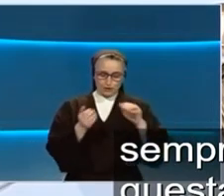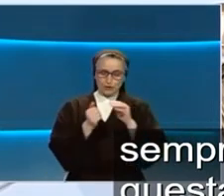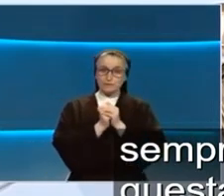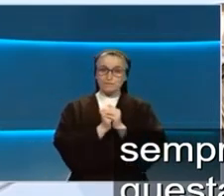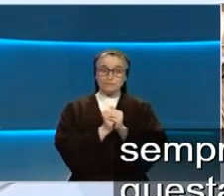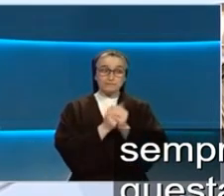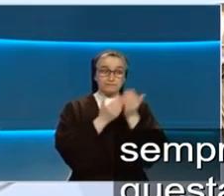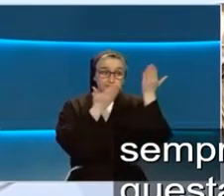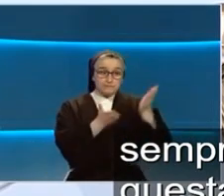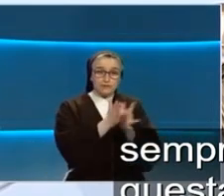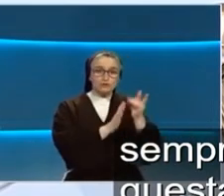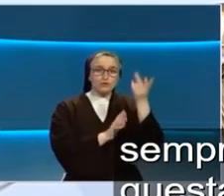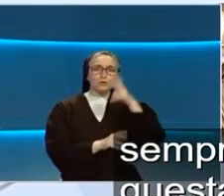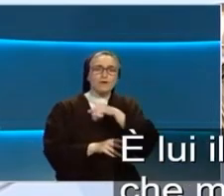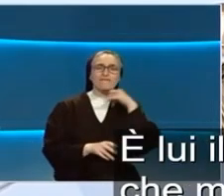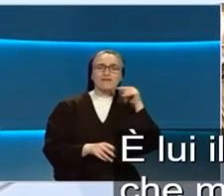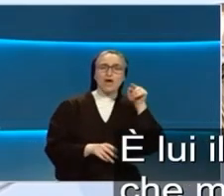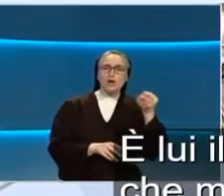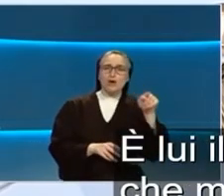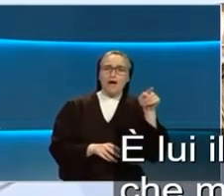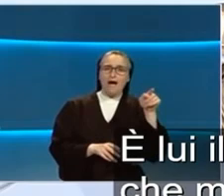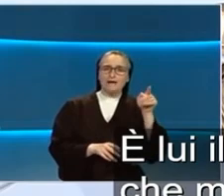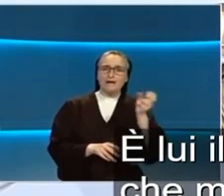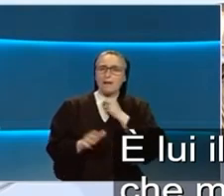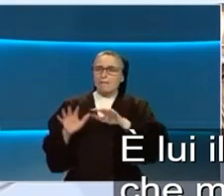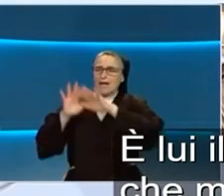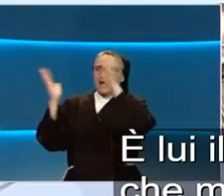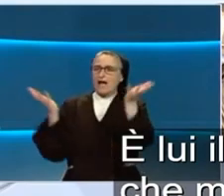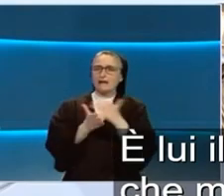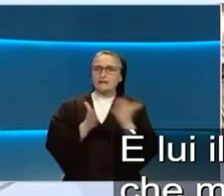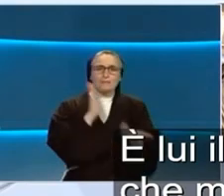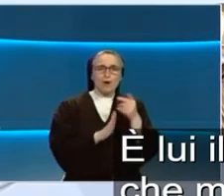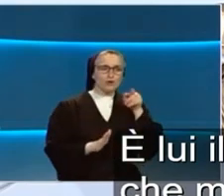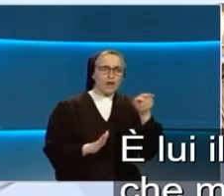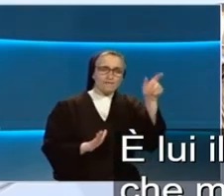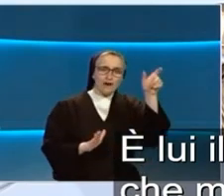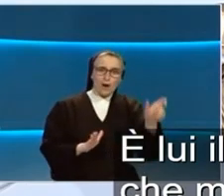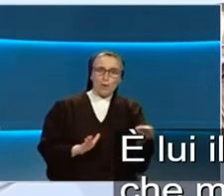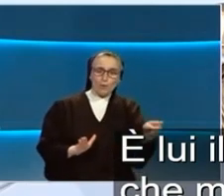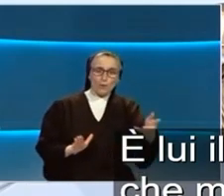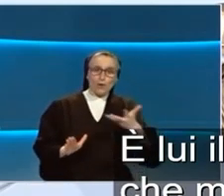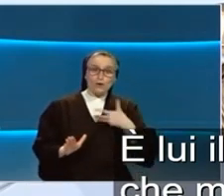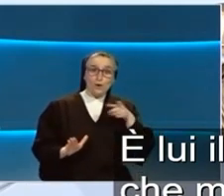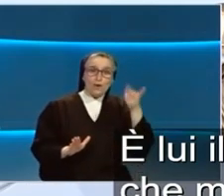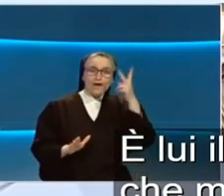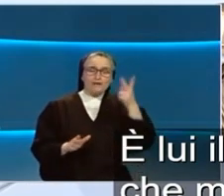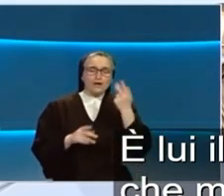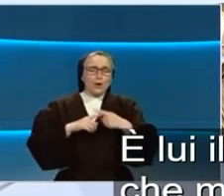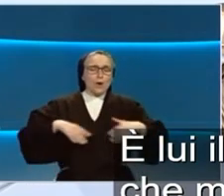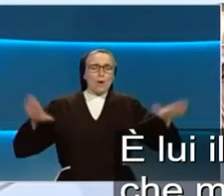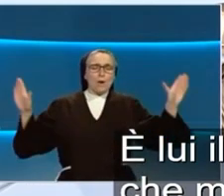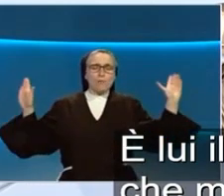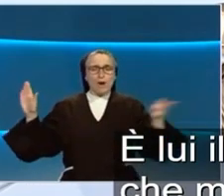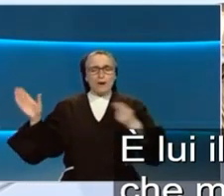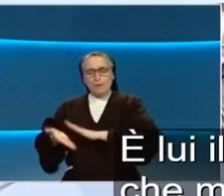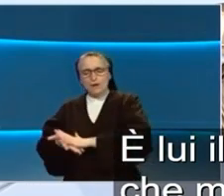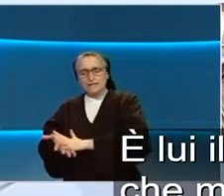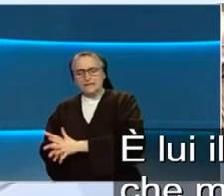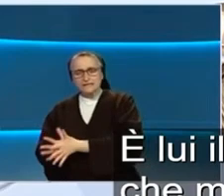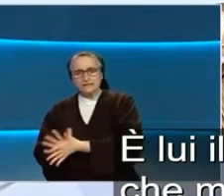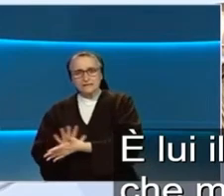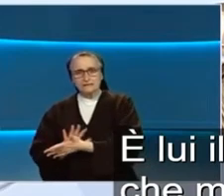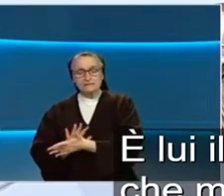mundi, qui mortem nostram moriendo destruxit et vitam resurgendo